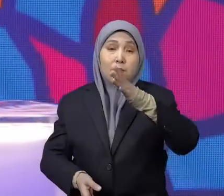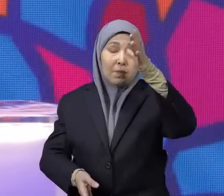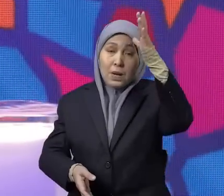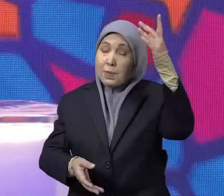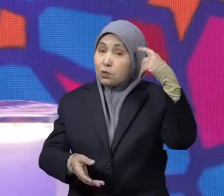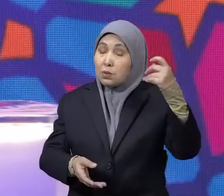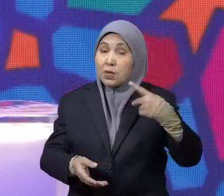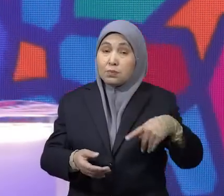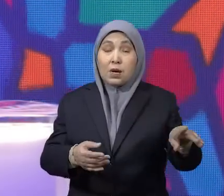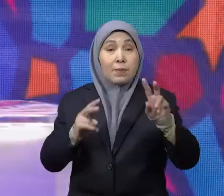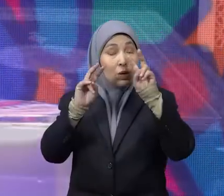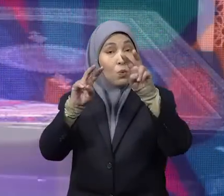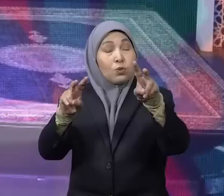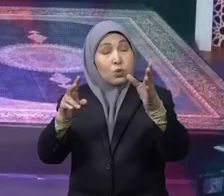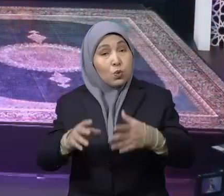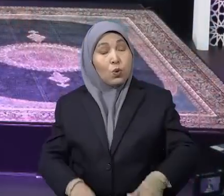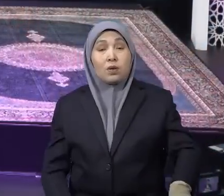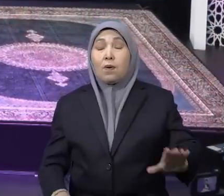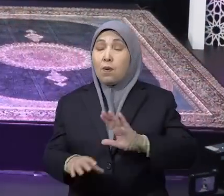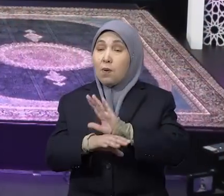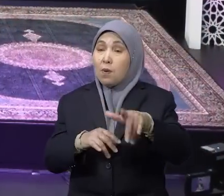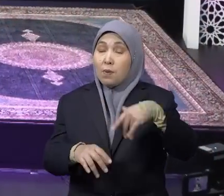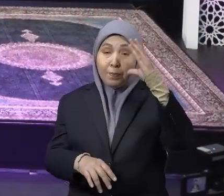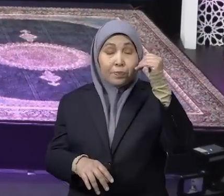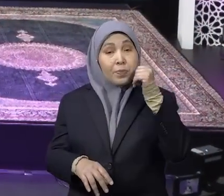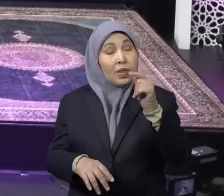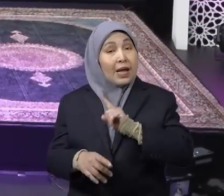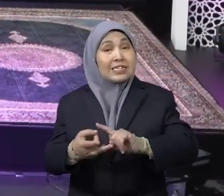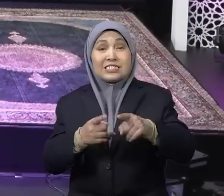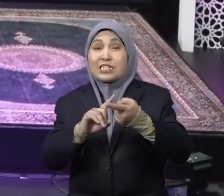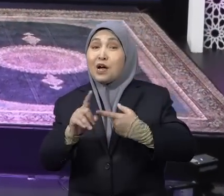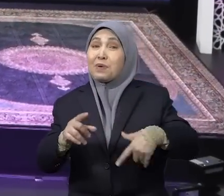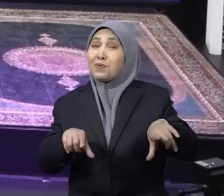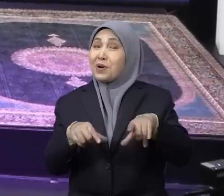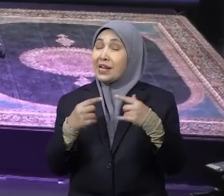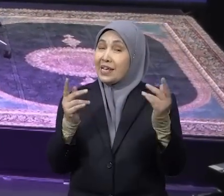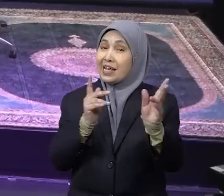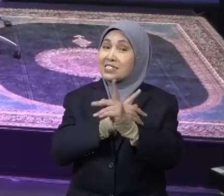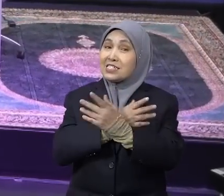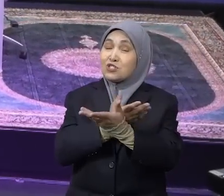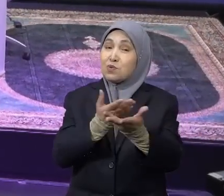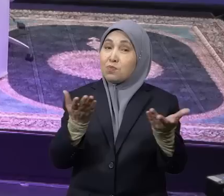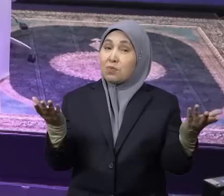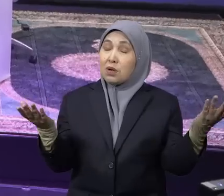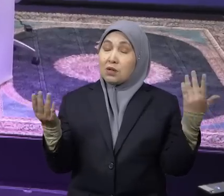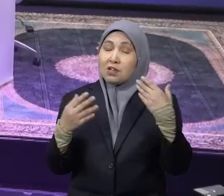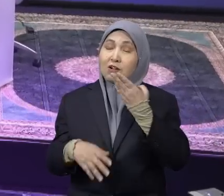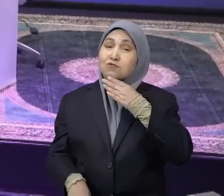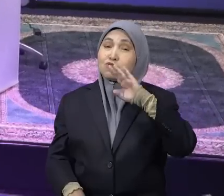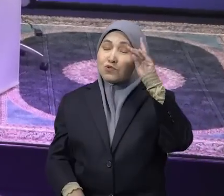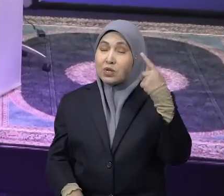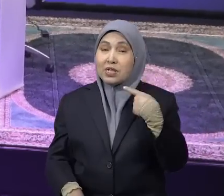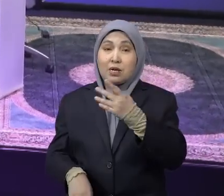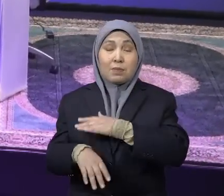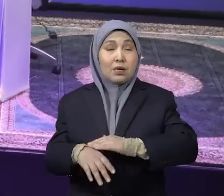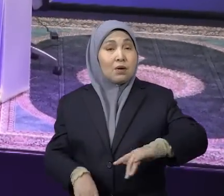dan puan-puan, para penonton muslimin dan muslimat, sahabat-sahabat Al-Quran yang dikasihi dirahmati Allah Subhanahu wa taala. Syukur kita kehadrat Allah Subhanahu